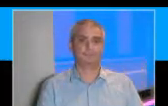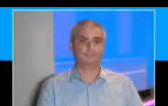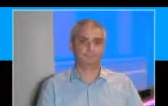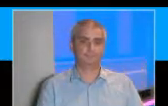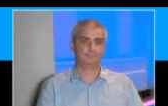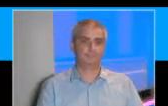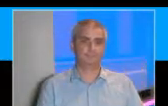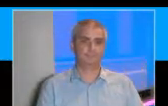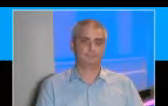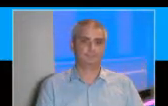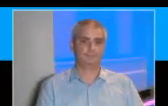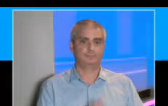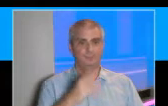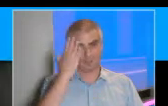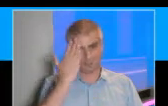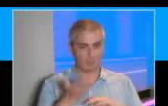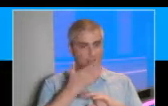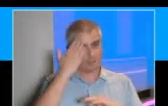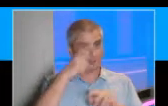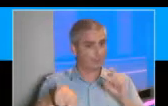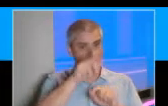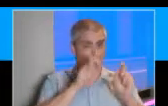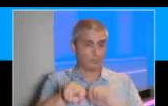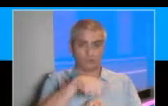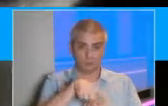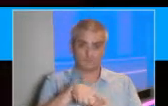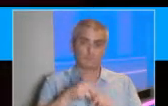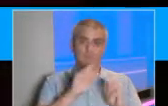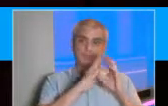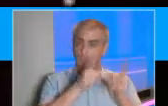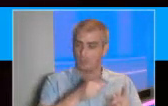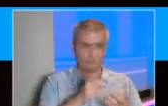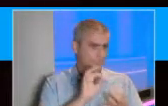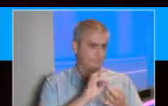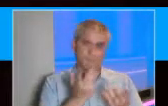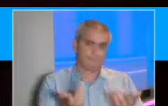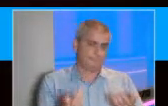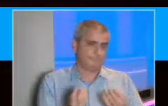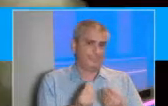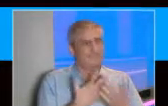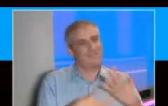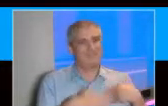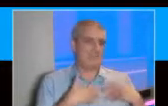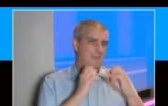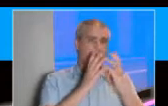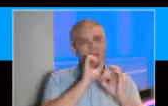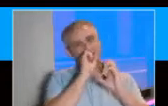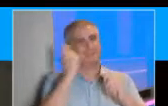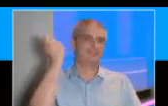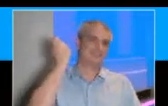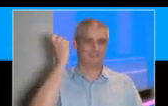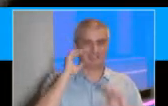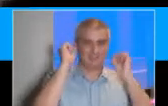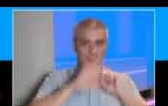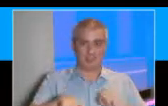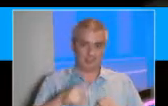ולחדד את התודעה הזאת גם אצל התושבים כאן. אתה יודע, בלון זה בסך הכל הדבר הכי נחמד. עוד רק חגגנו יום הולדת